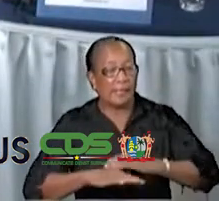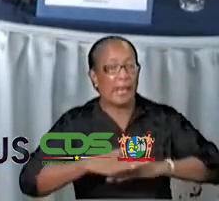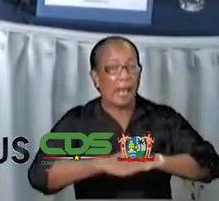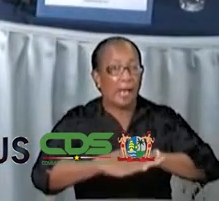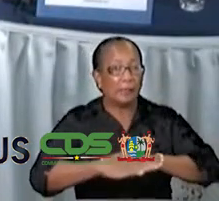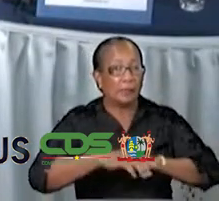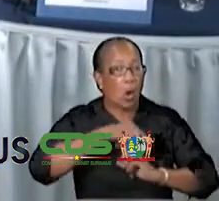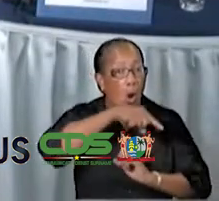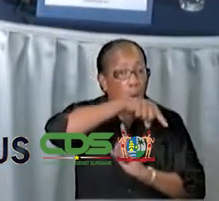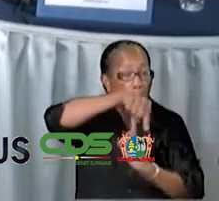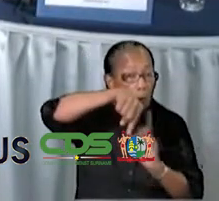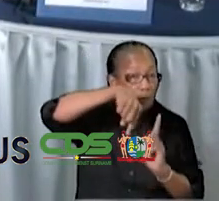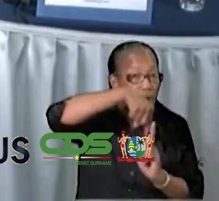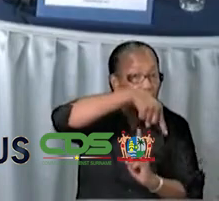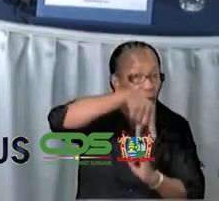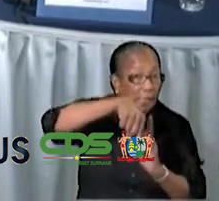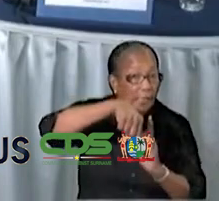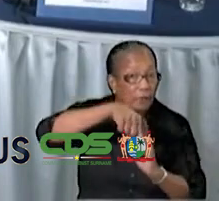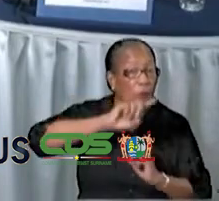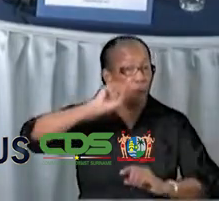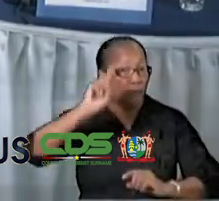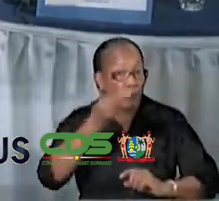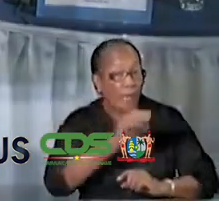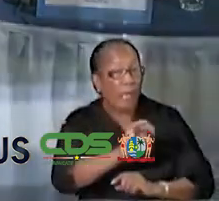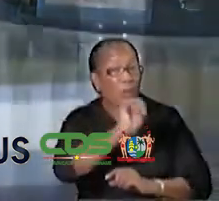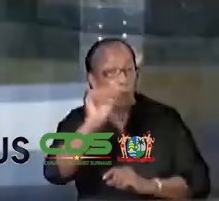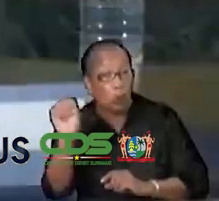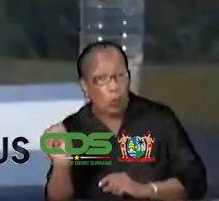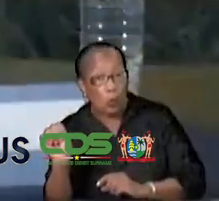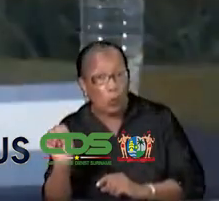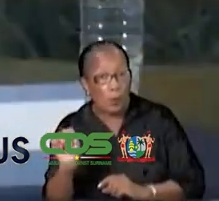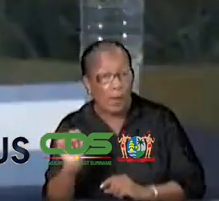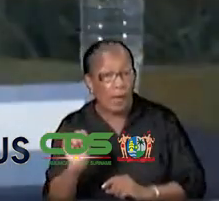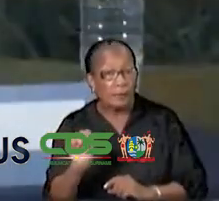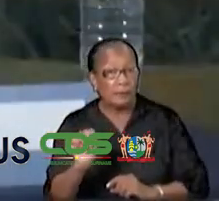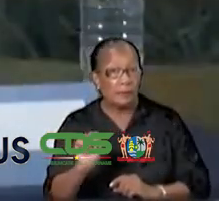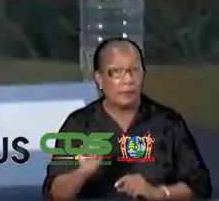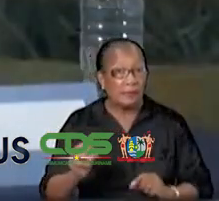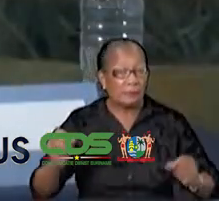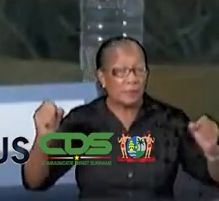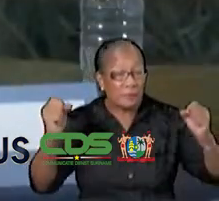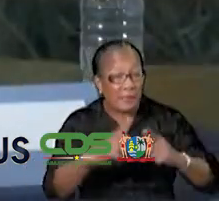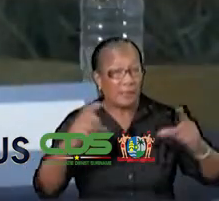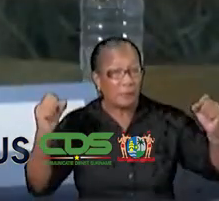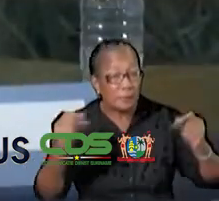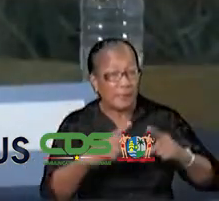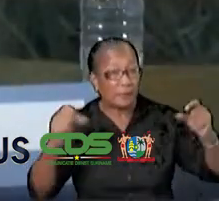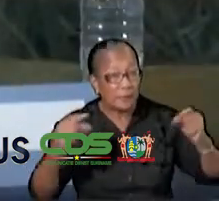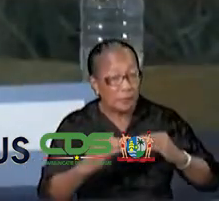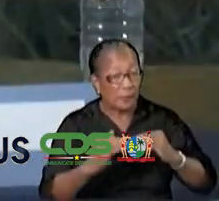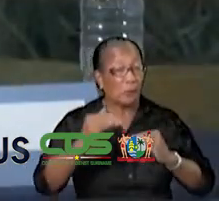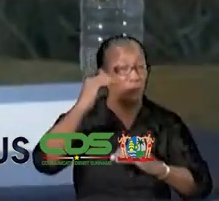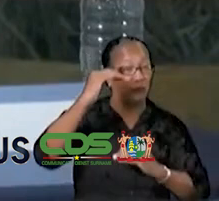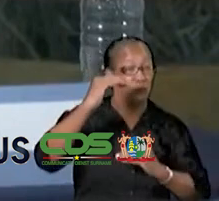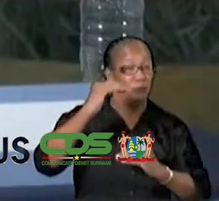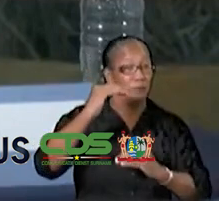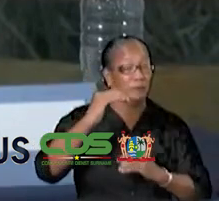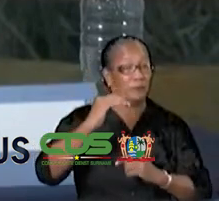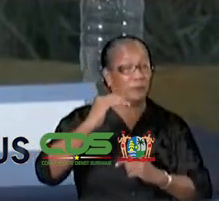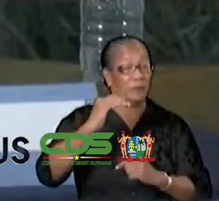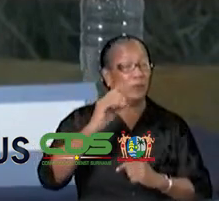heen, maar met name in Europa, de recordbesmettingen dag na dag worden gemeld.